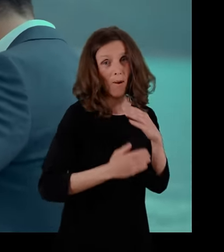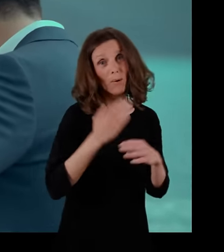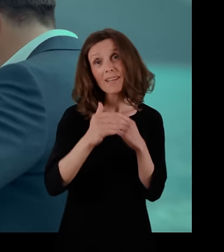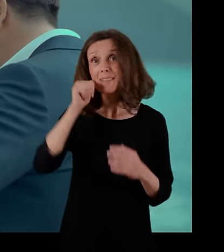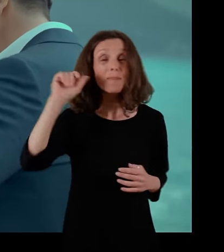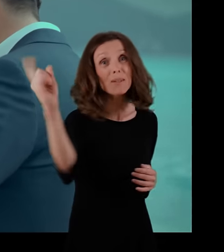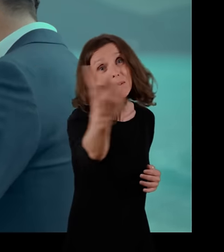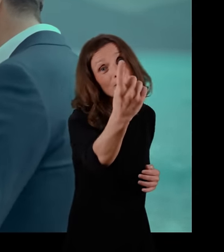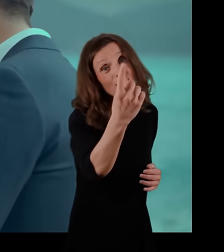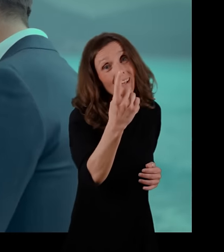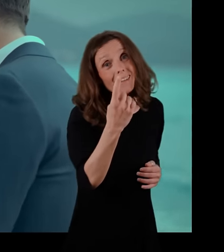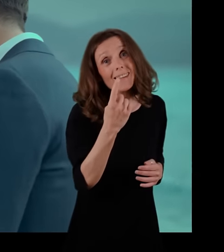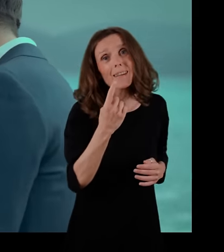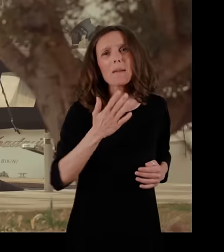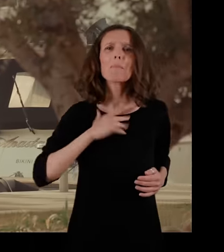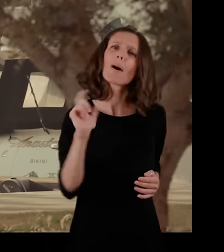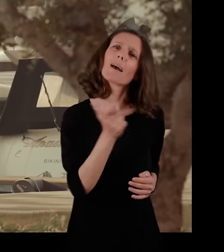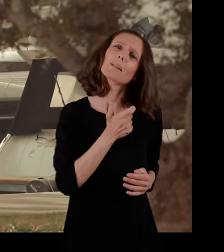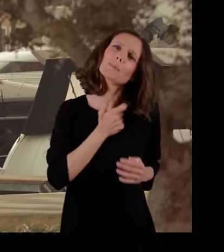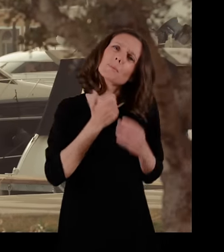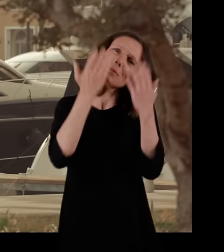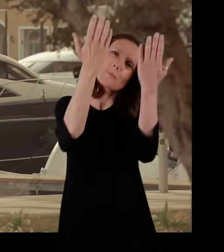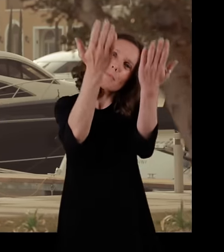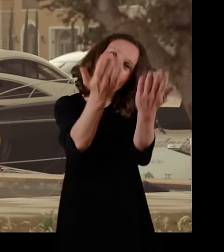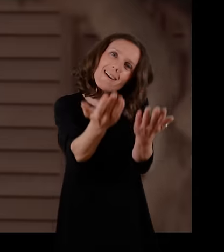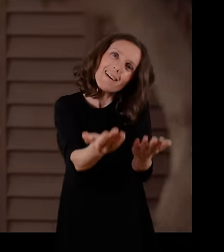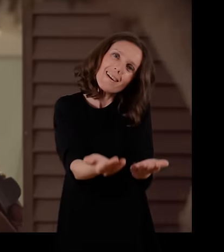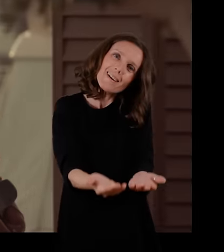ljubav, a onda si mi došla ti, moja